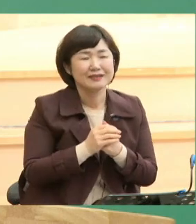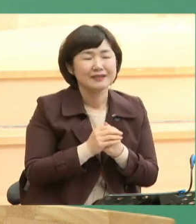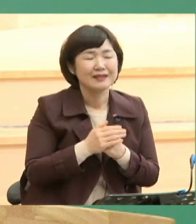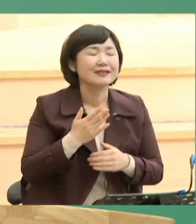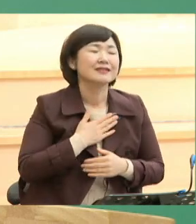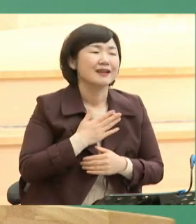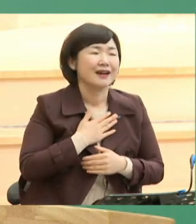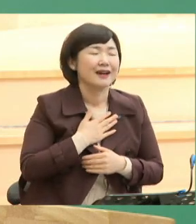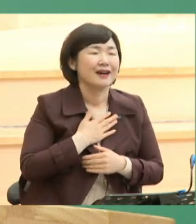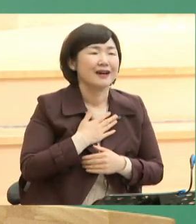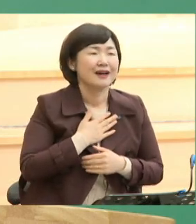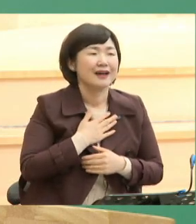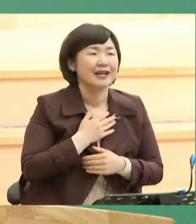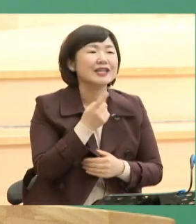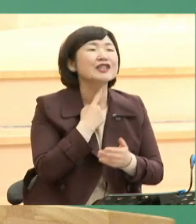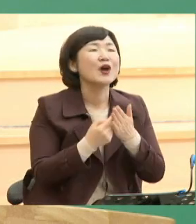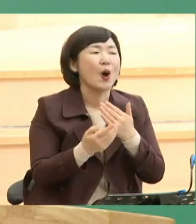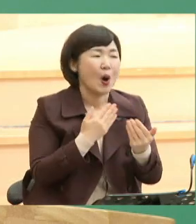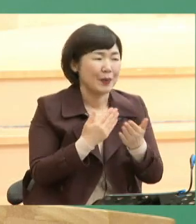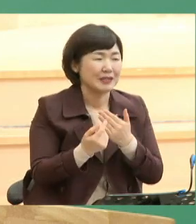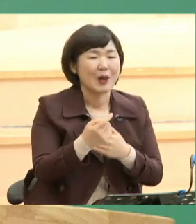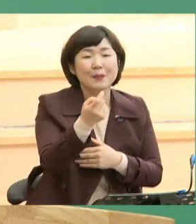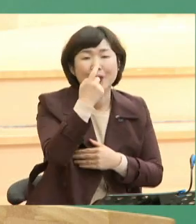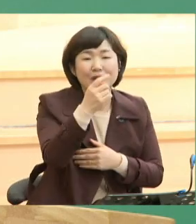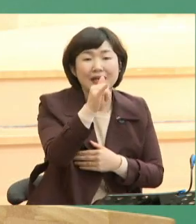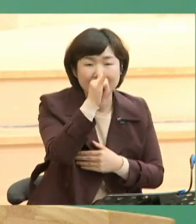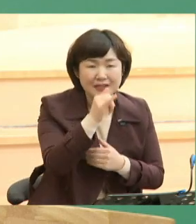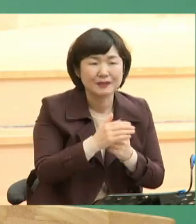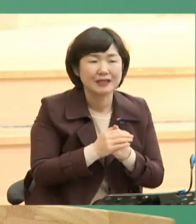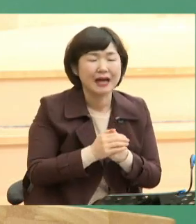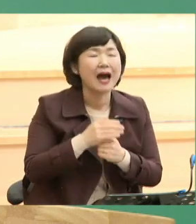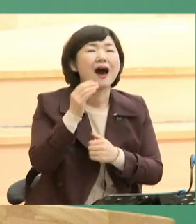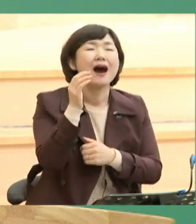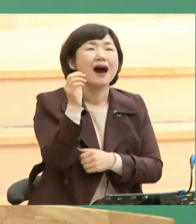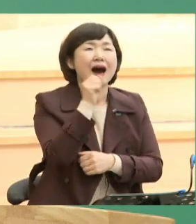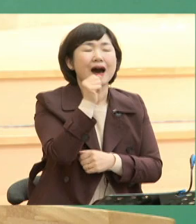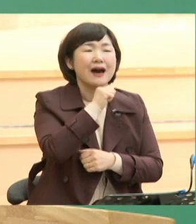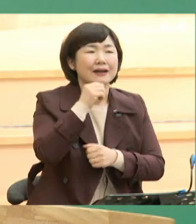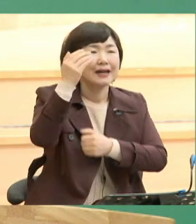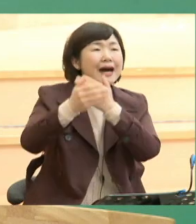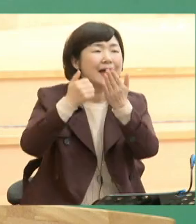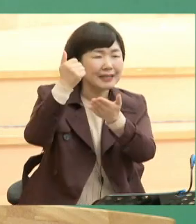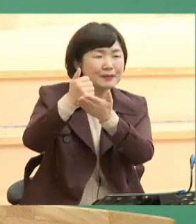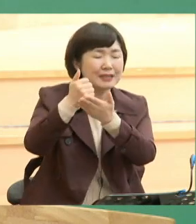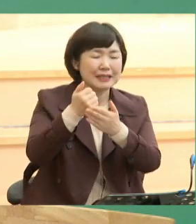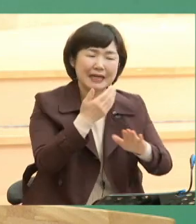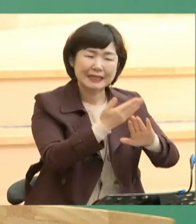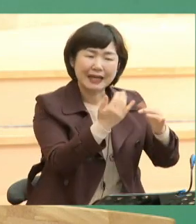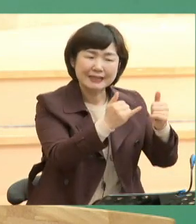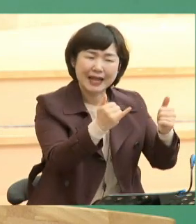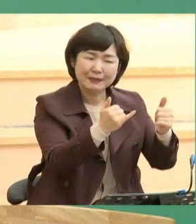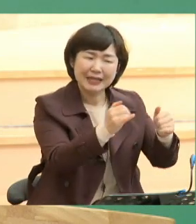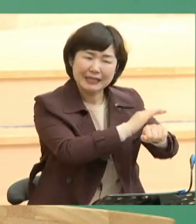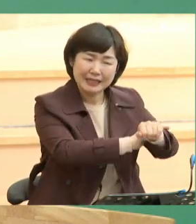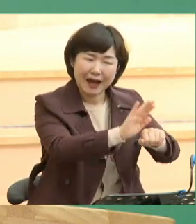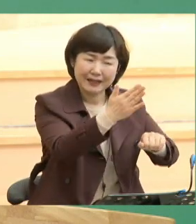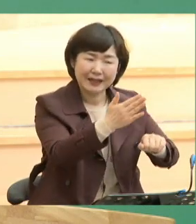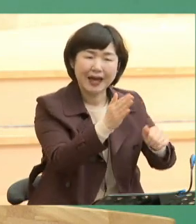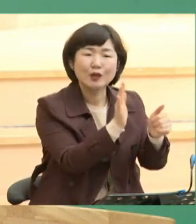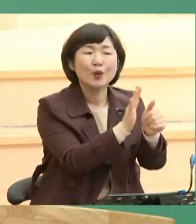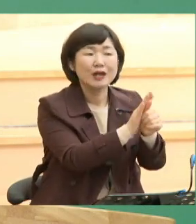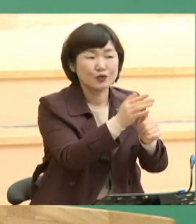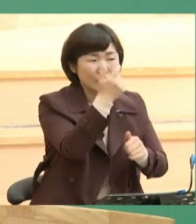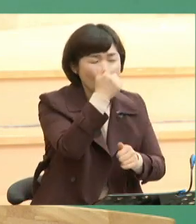그때 제가 배운 게 있죠 5 하나님은 남이 잘되게 하는 기도